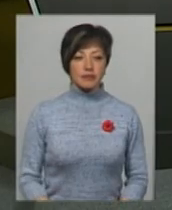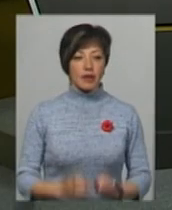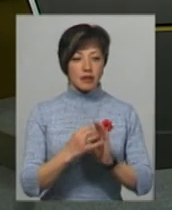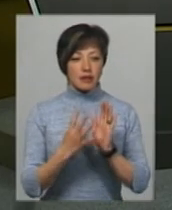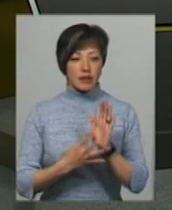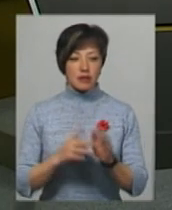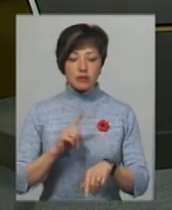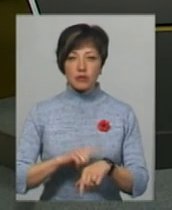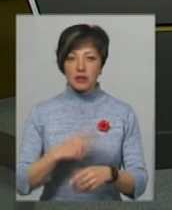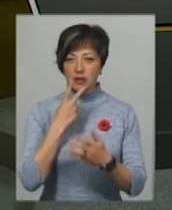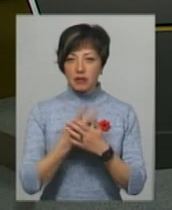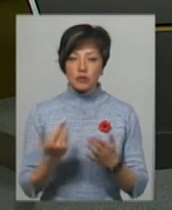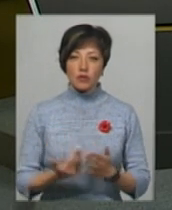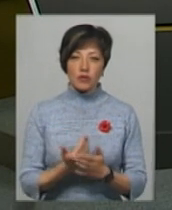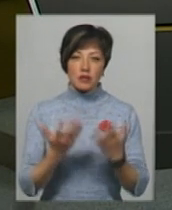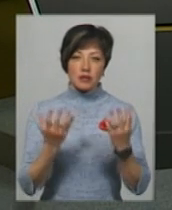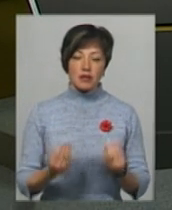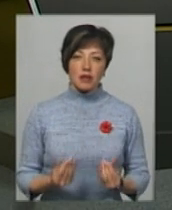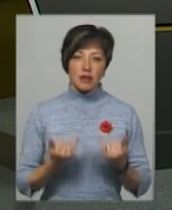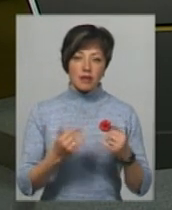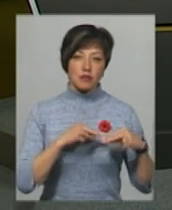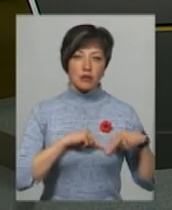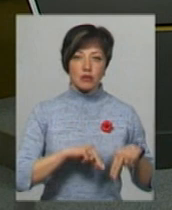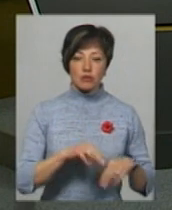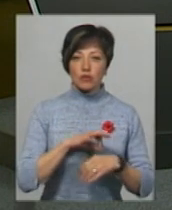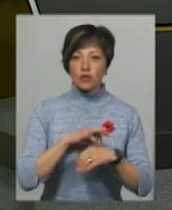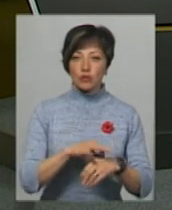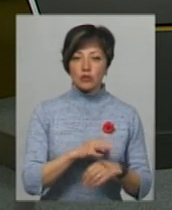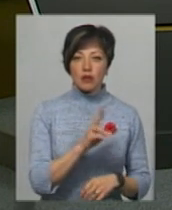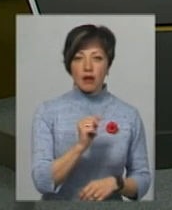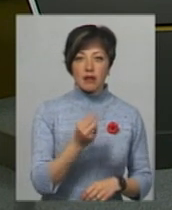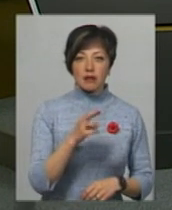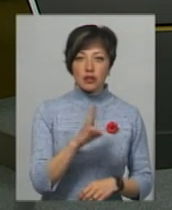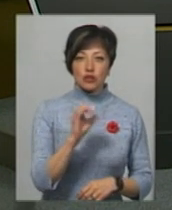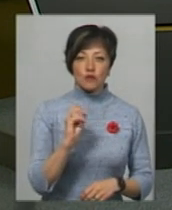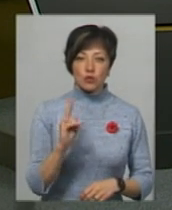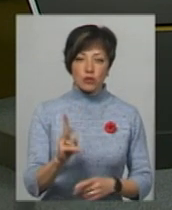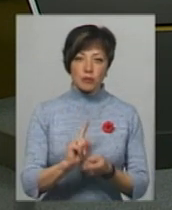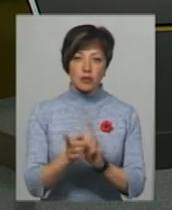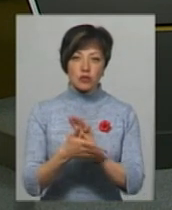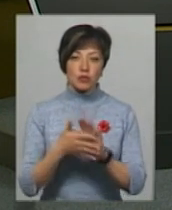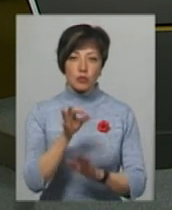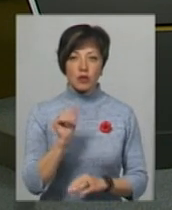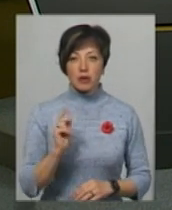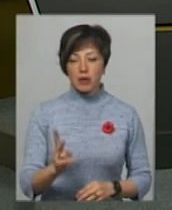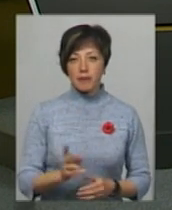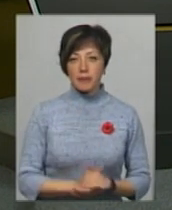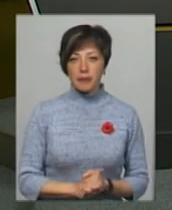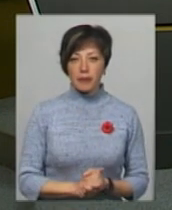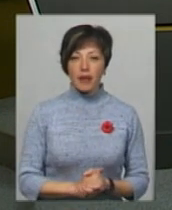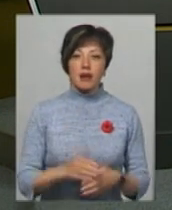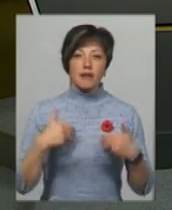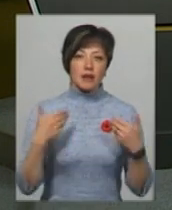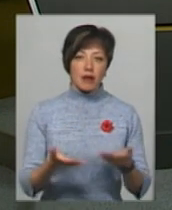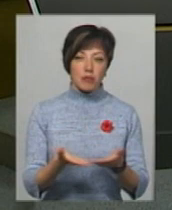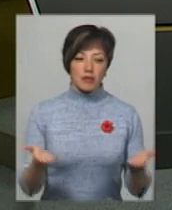19:00 на годиннику. Ви дивитесь інформаційний випуск новин. Для вас у студії працює ведуча Катерина Шевчук. На жестову мову перекладає Ольга Рибак.